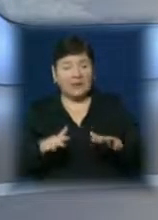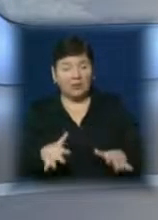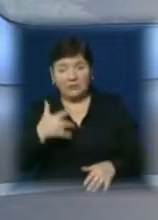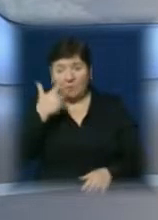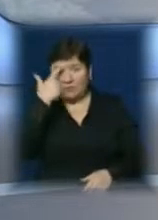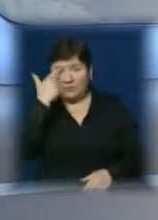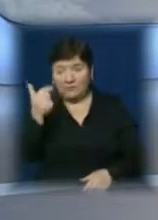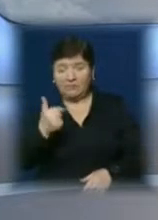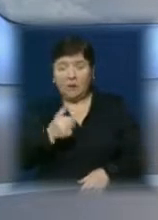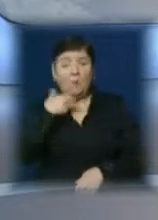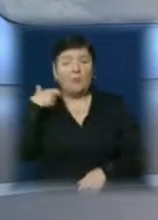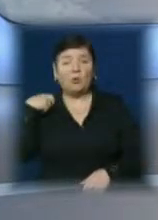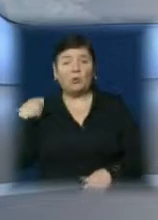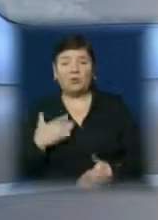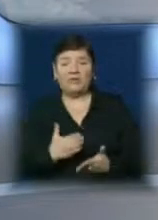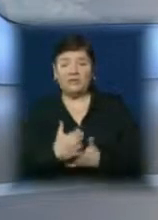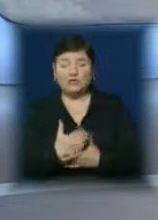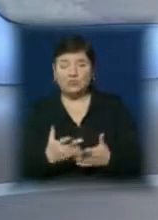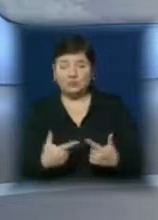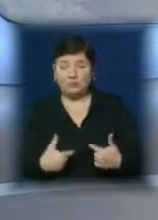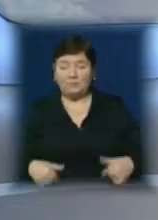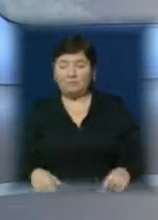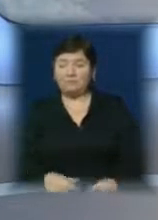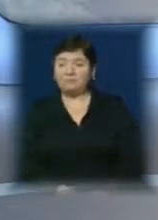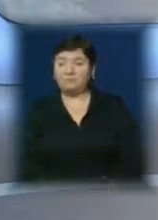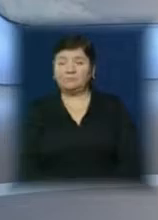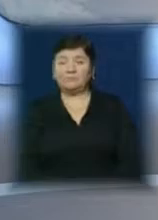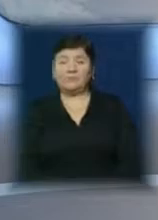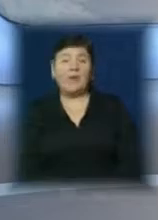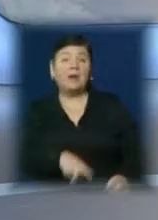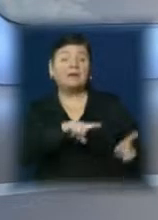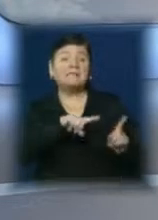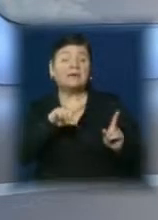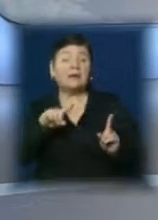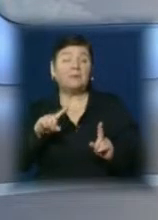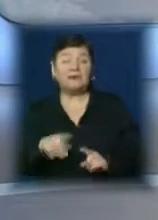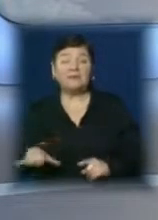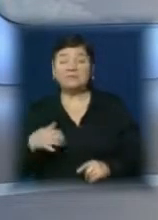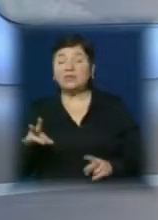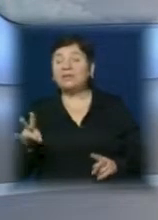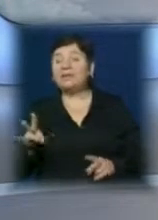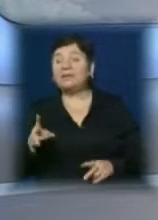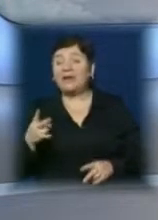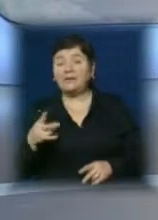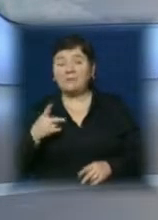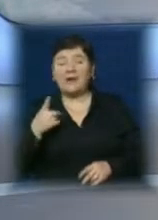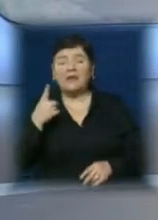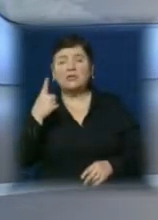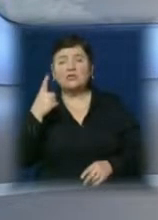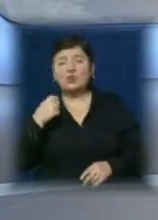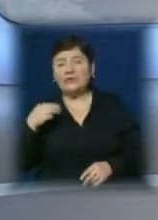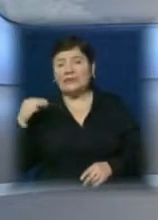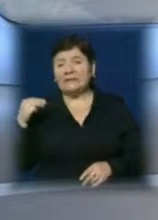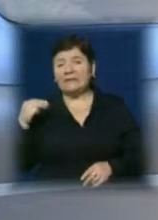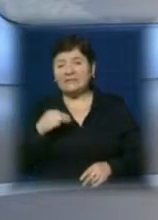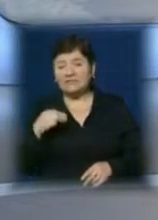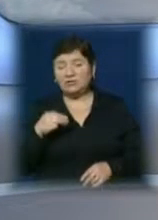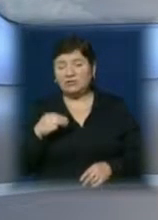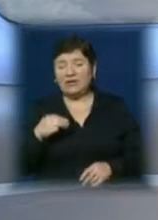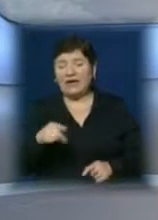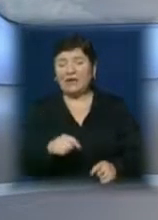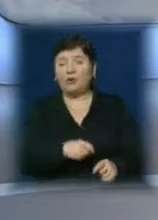нелегалів були два чоловіки, дві жінки та семеро дітей різного віку. Порушників вдалося помітити за допомогою тепловізора.